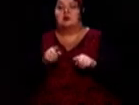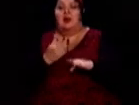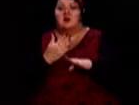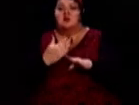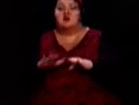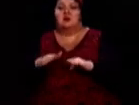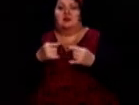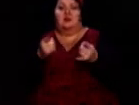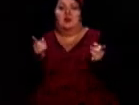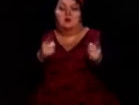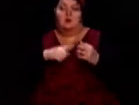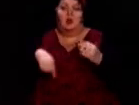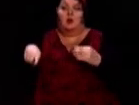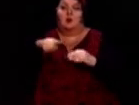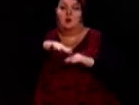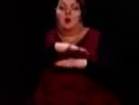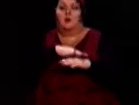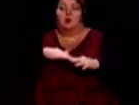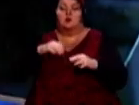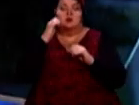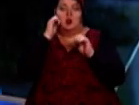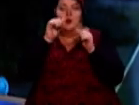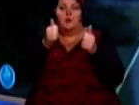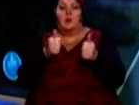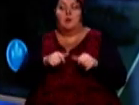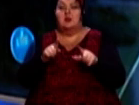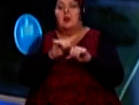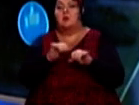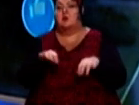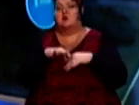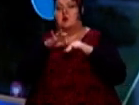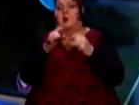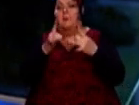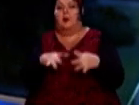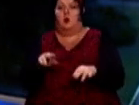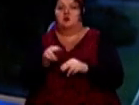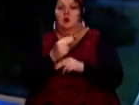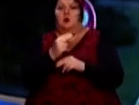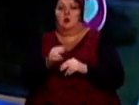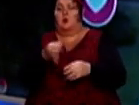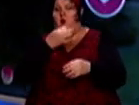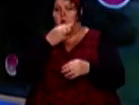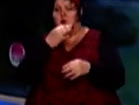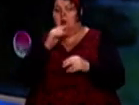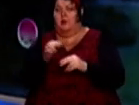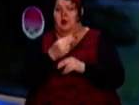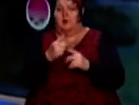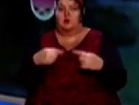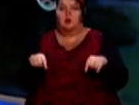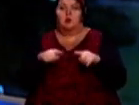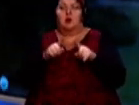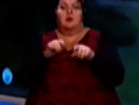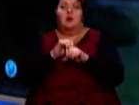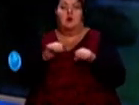круглої площі, це пам'ятка архітектури національного значення, і там не можна проводити просто ремонт будь-якими ремонтними організаціями, там не